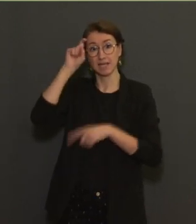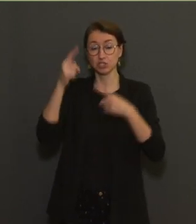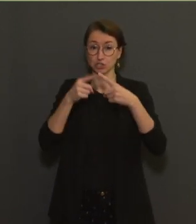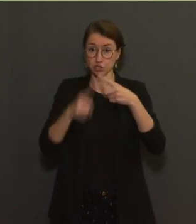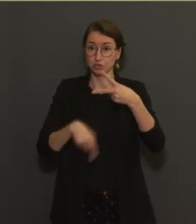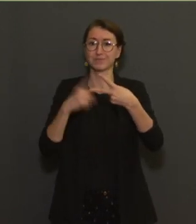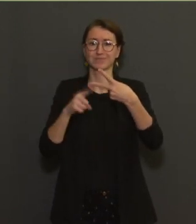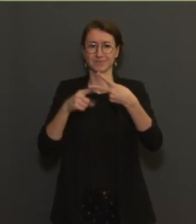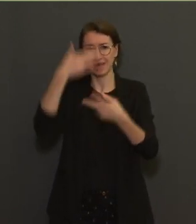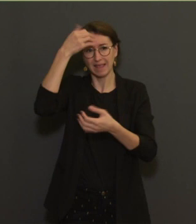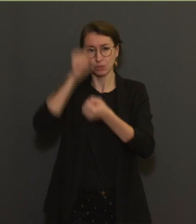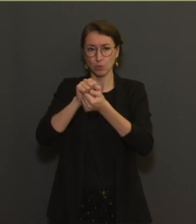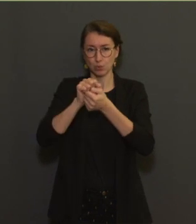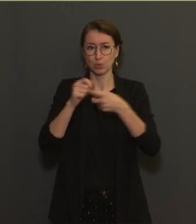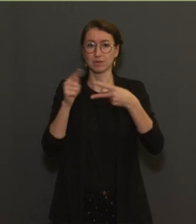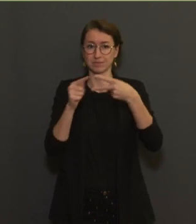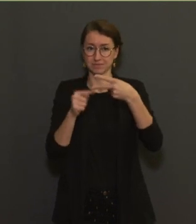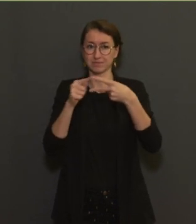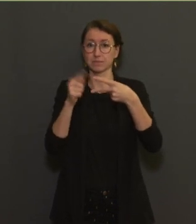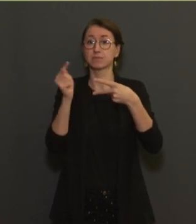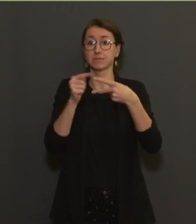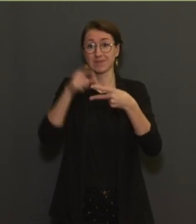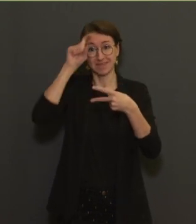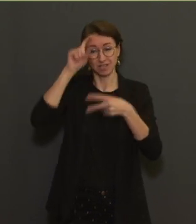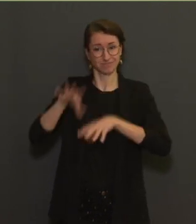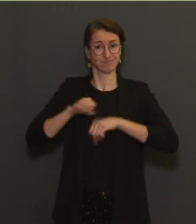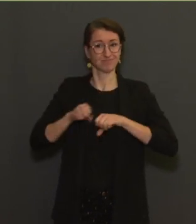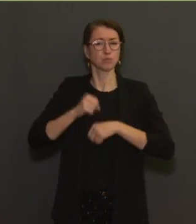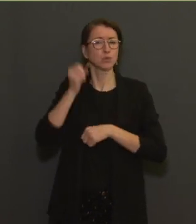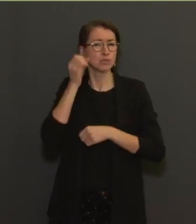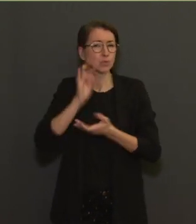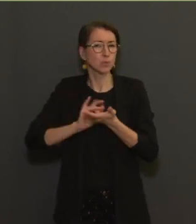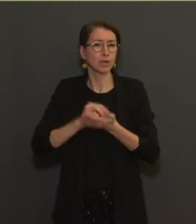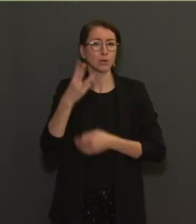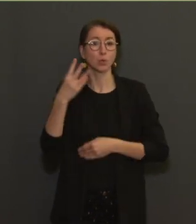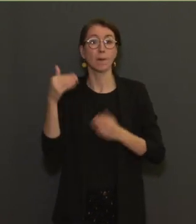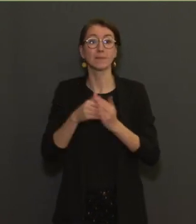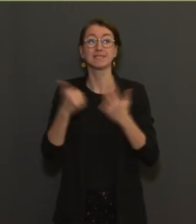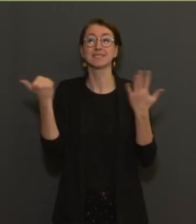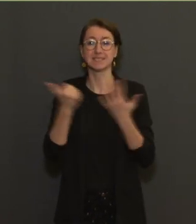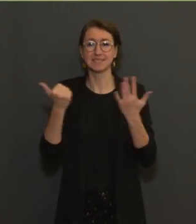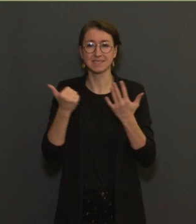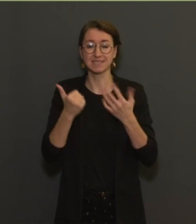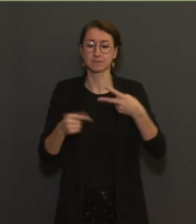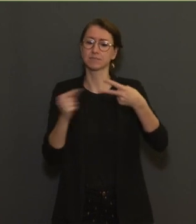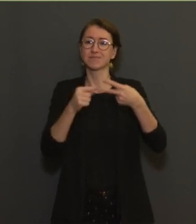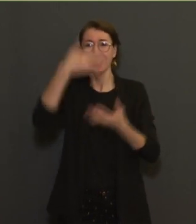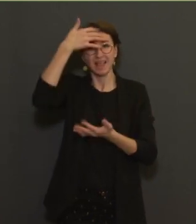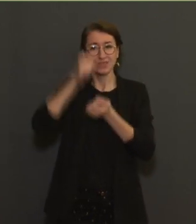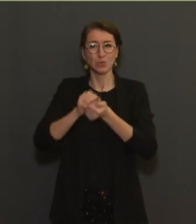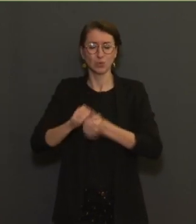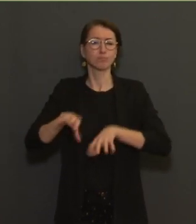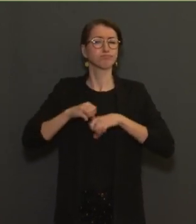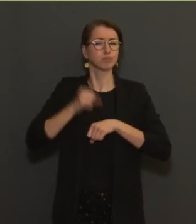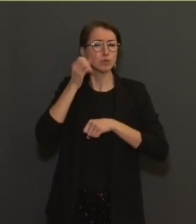par exemple une moyenne de 3006 nouvelles infections à Liège et de 2885 nouvelles infections